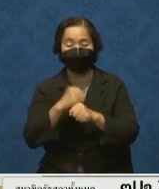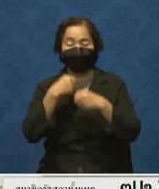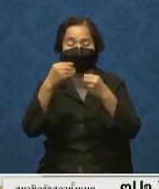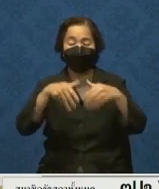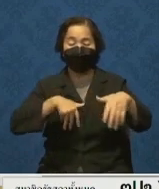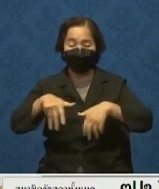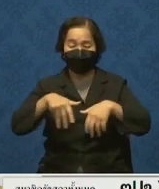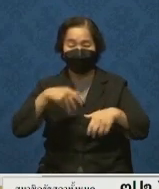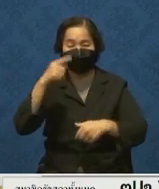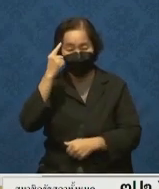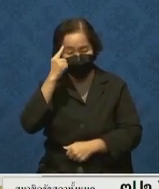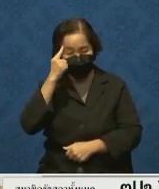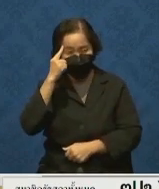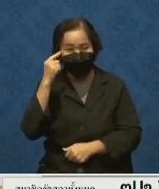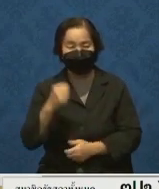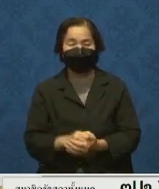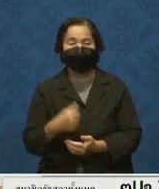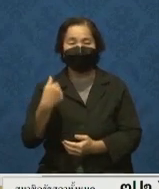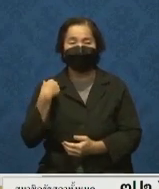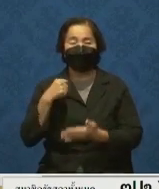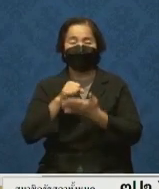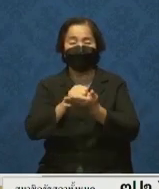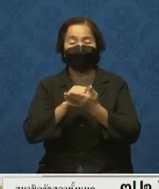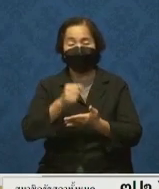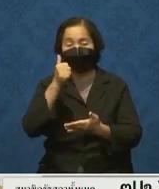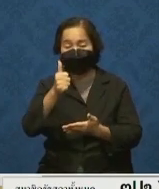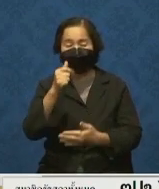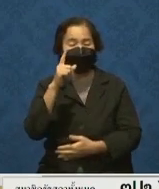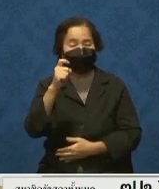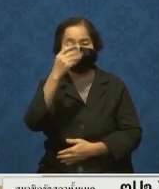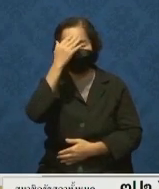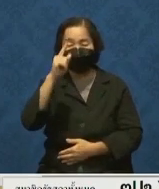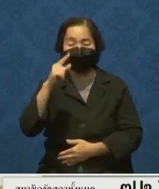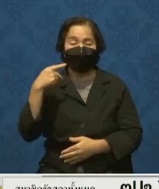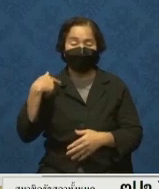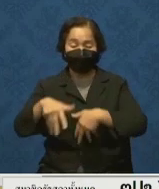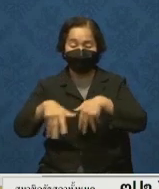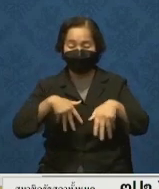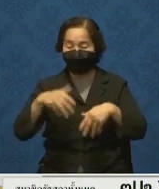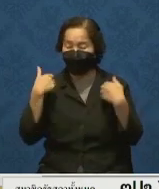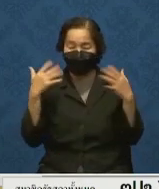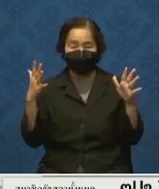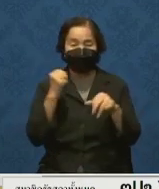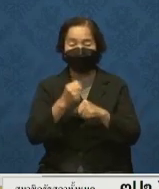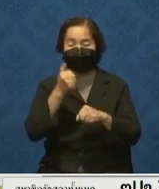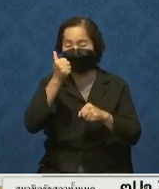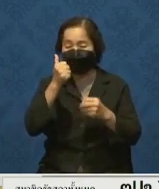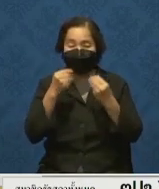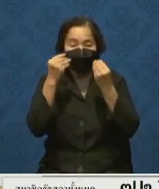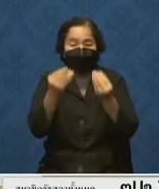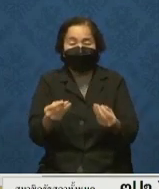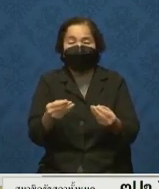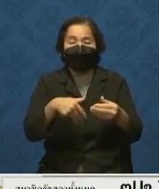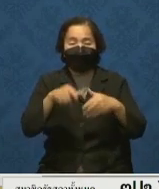นได้รับการบริการทดจสวได้เพราะปชาชนไม่มีส่วนทจะทำความดวชอบให้กับ